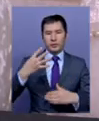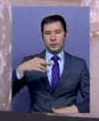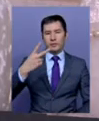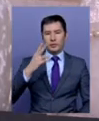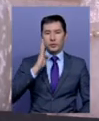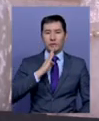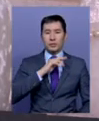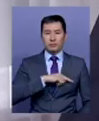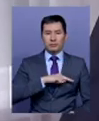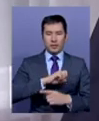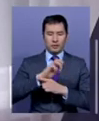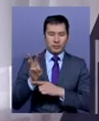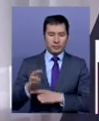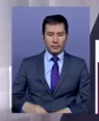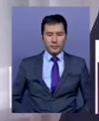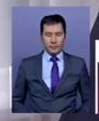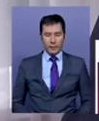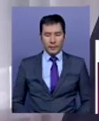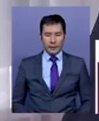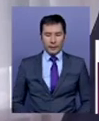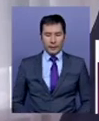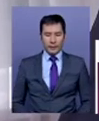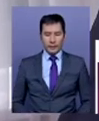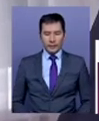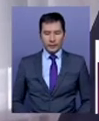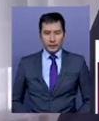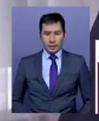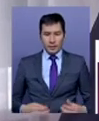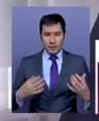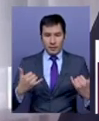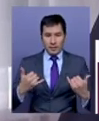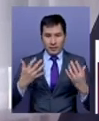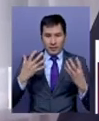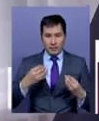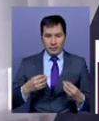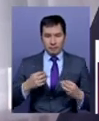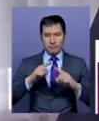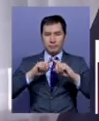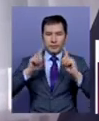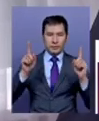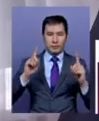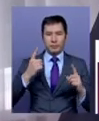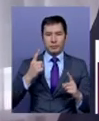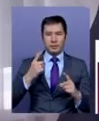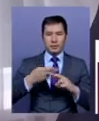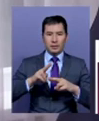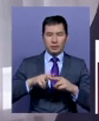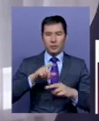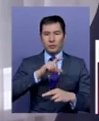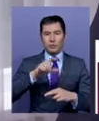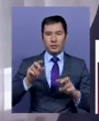болған. Өтіп атқан шара негізі өте керемет шара. Өнерге деген, еңбекке деген баулайтын